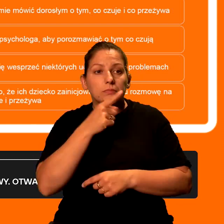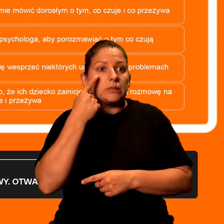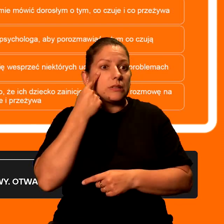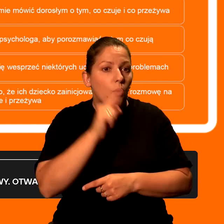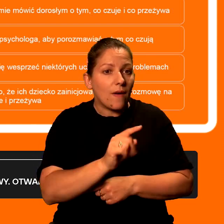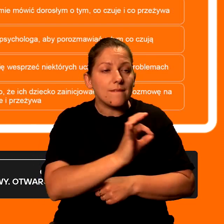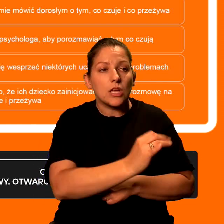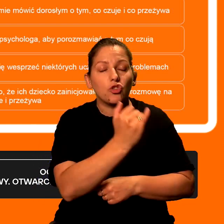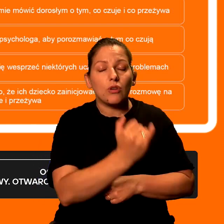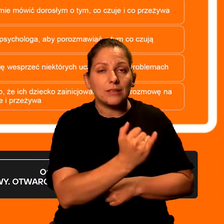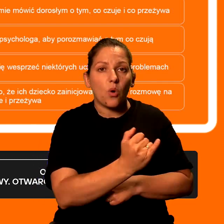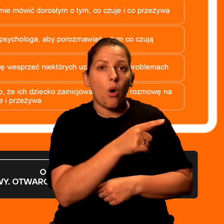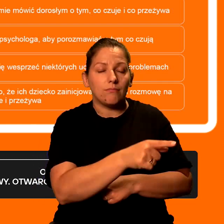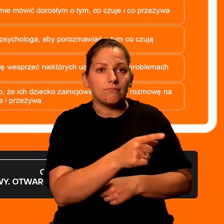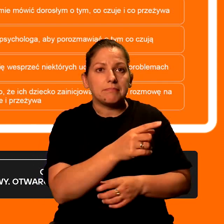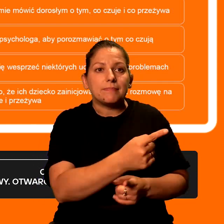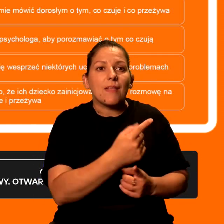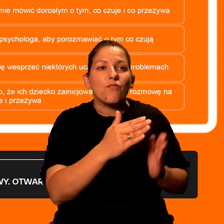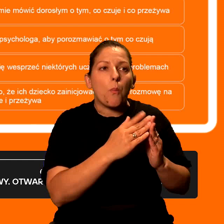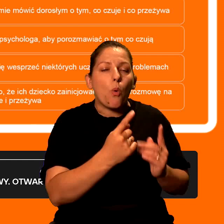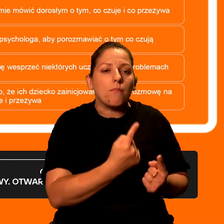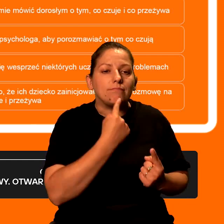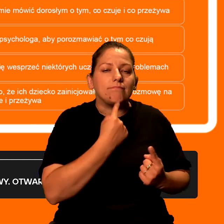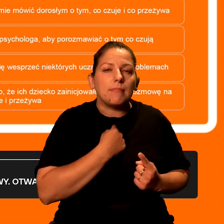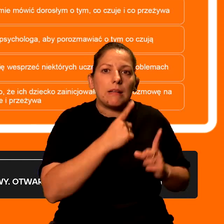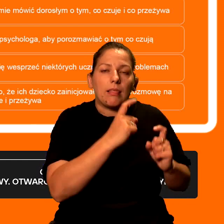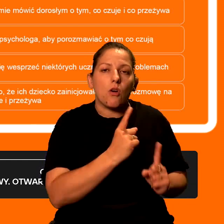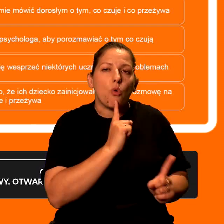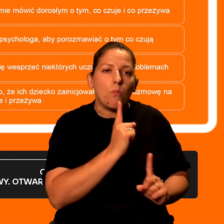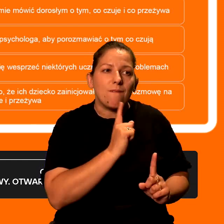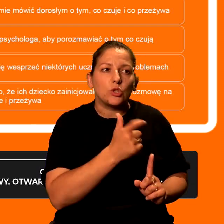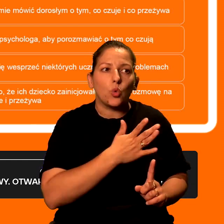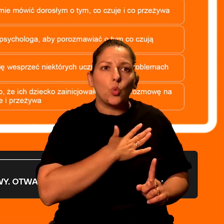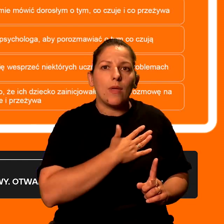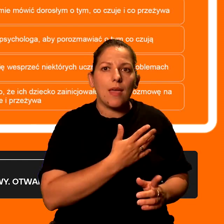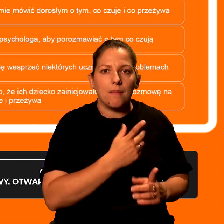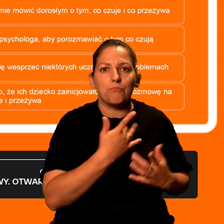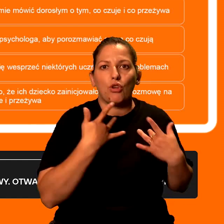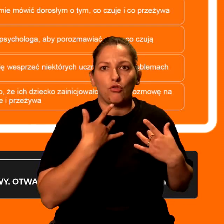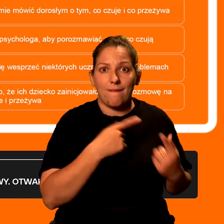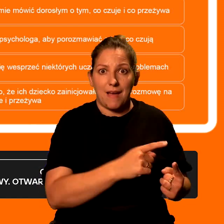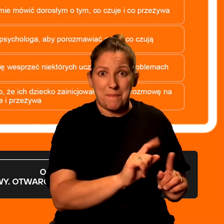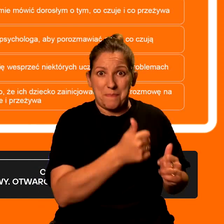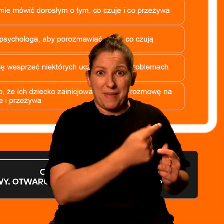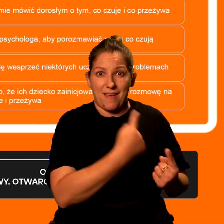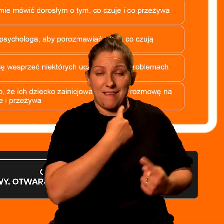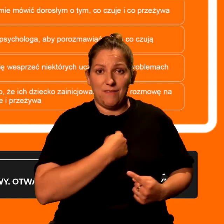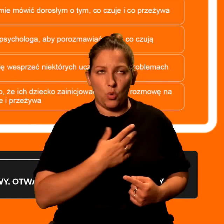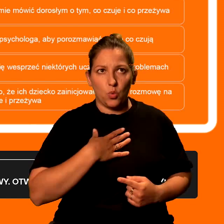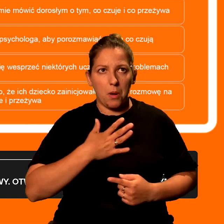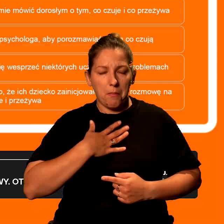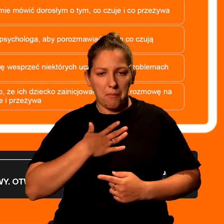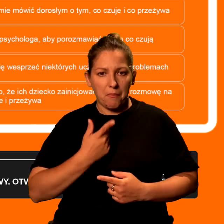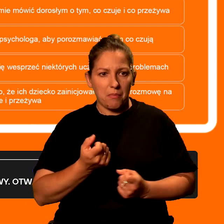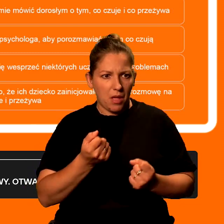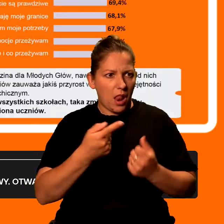że ich dziecko zainicjowało w domu rozmowę na temat tego, co czuje i przeżywa. I mamy takie poczucie, że to są bardzo